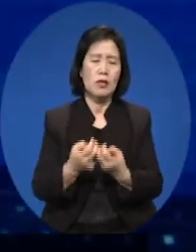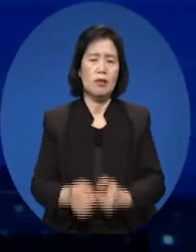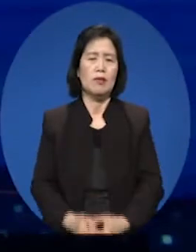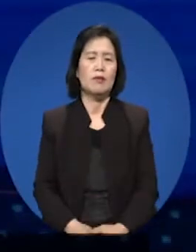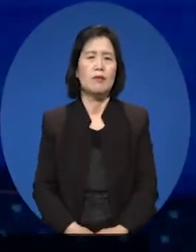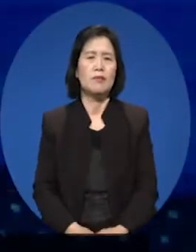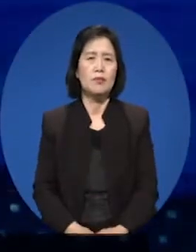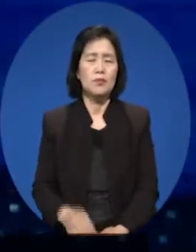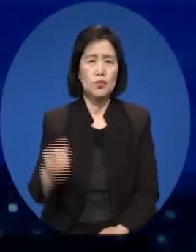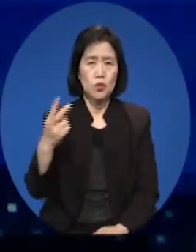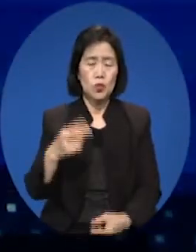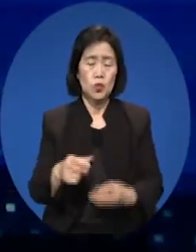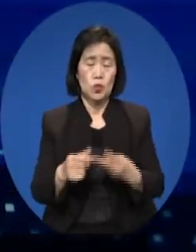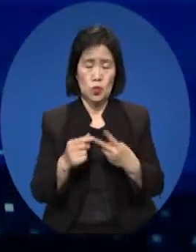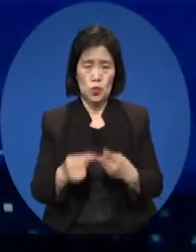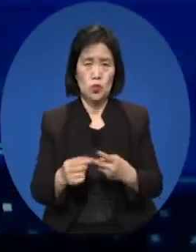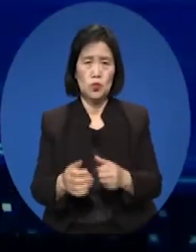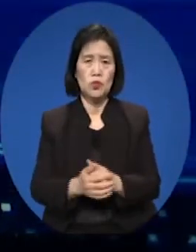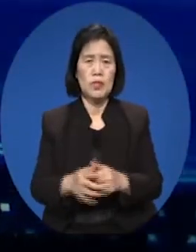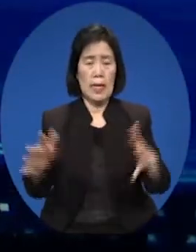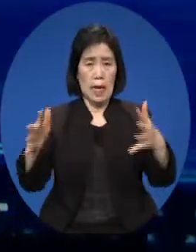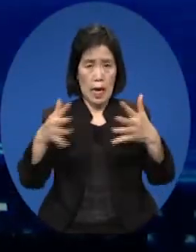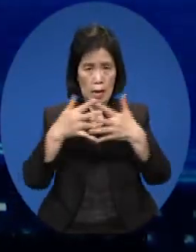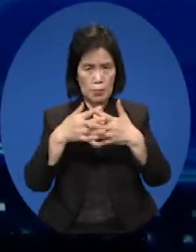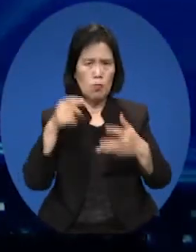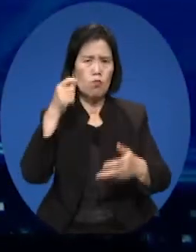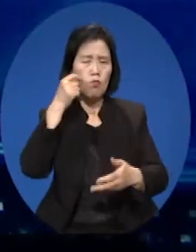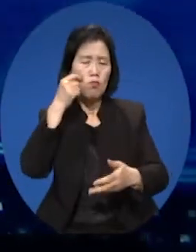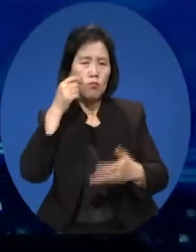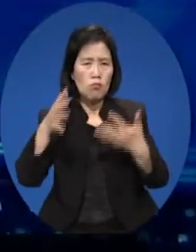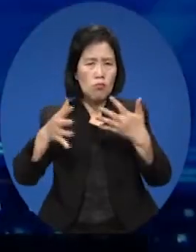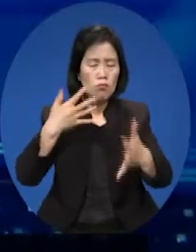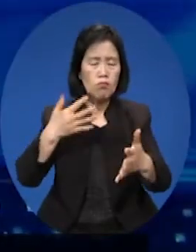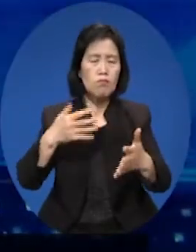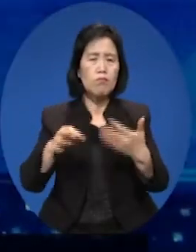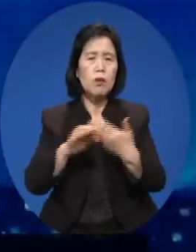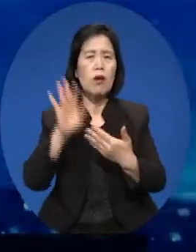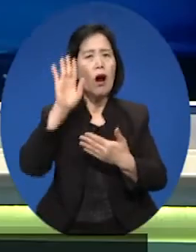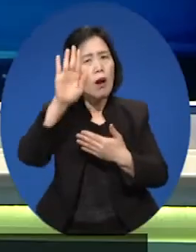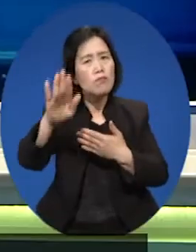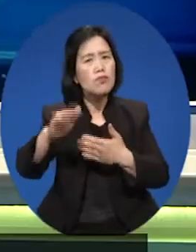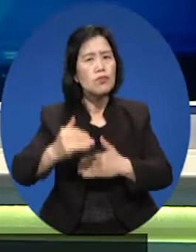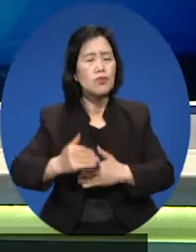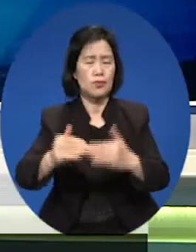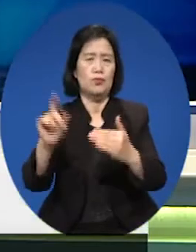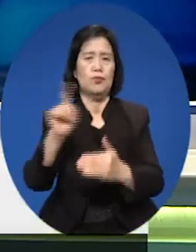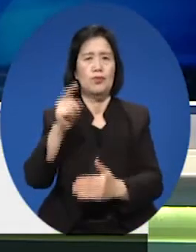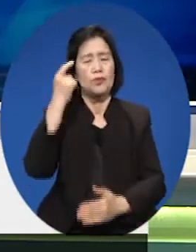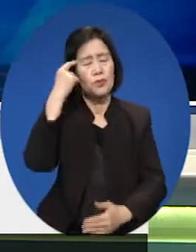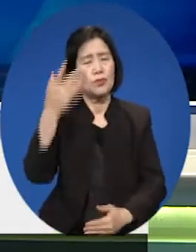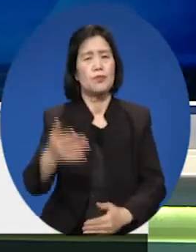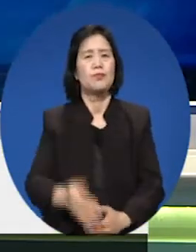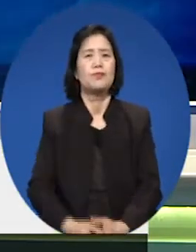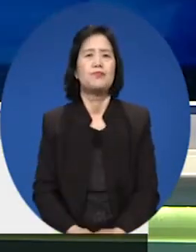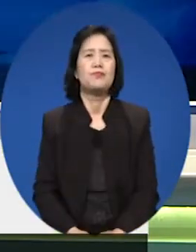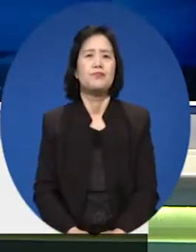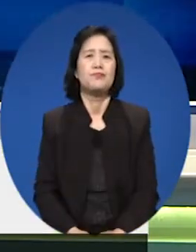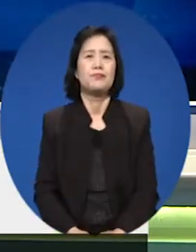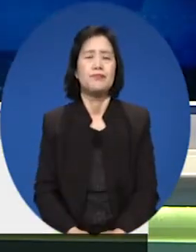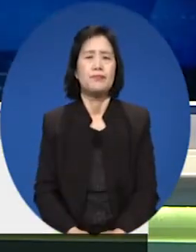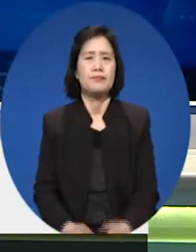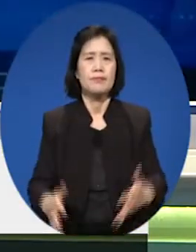그리고 만에 하다 만약에 합의를 못할 경우에는 앞으 일이 어떻게 진행 돼 가는 겁니까 제가 볼때는